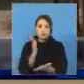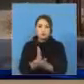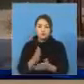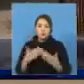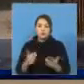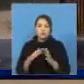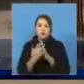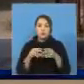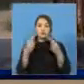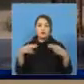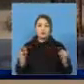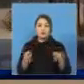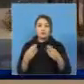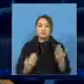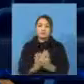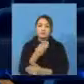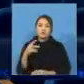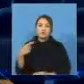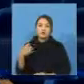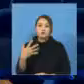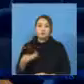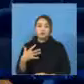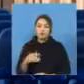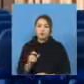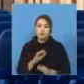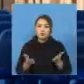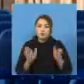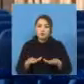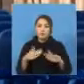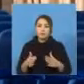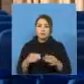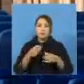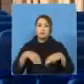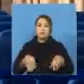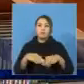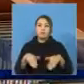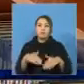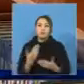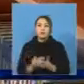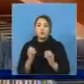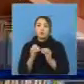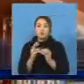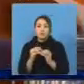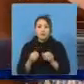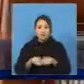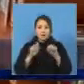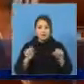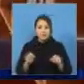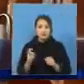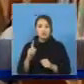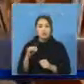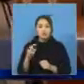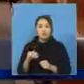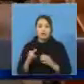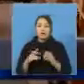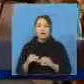Бұл ауылдағы клуб та жаңа, 150 орынды шектеу шарасына байланысты қазір бос тұр. Негізі 12 үйірме ашылған, 100-ден астам